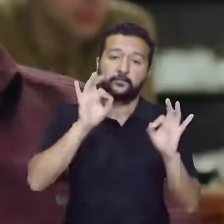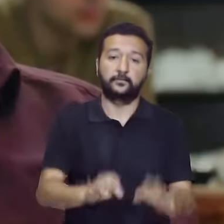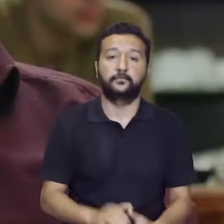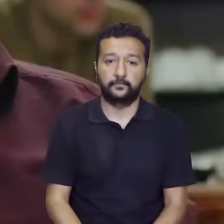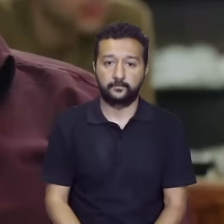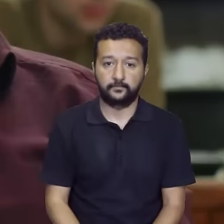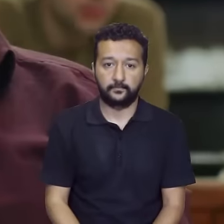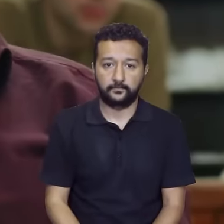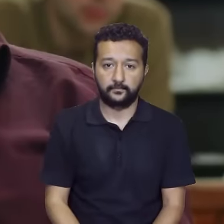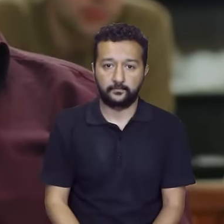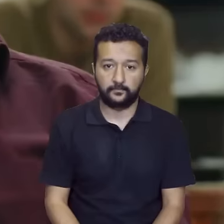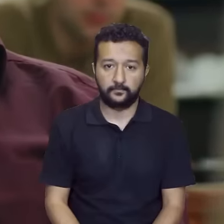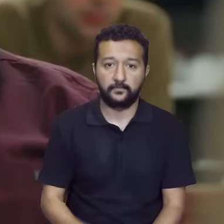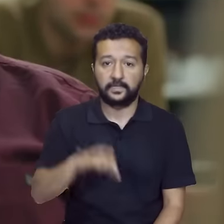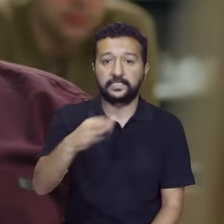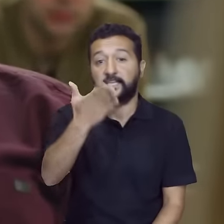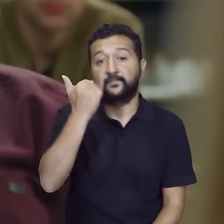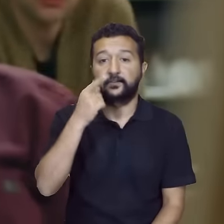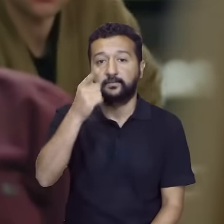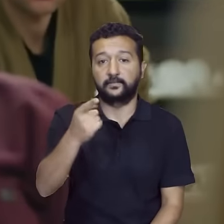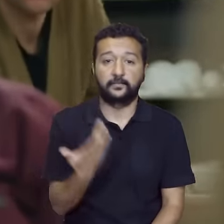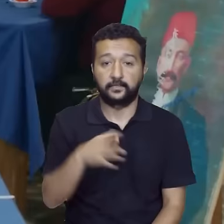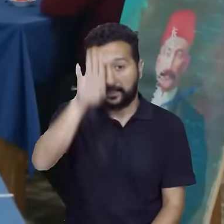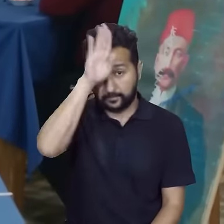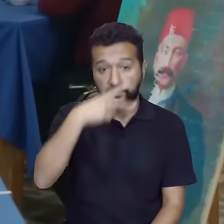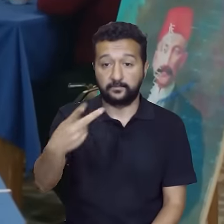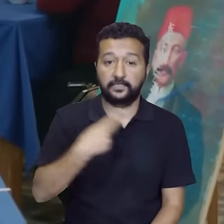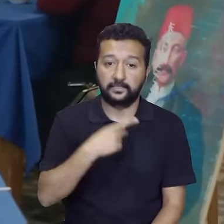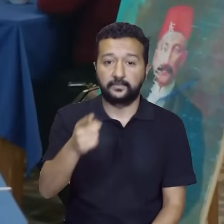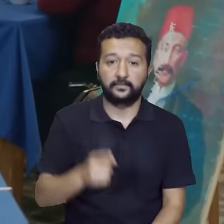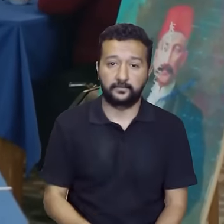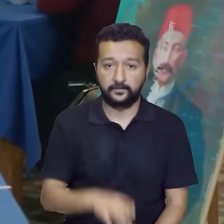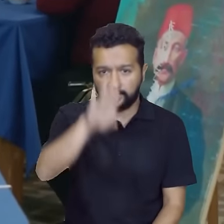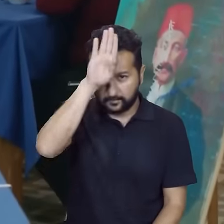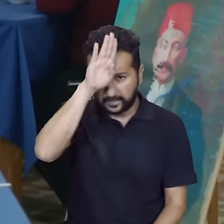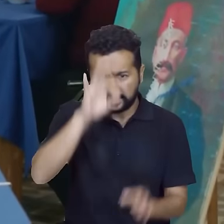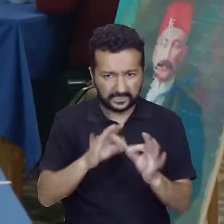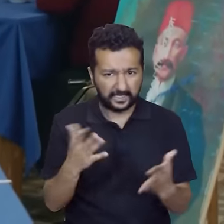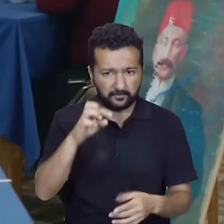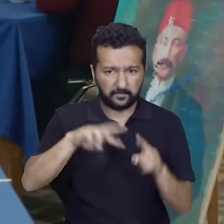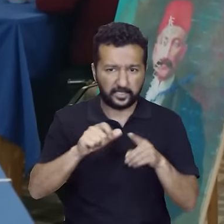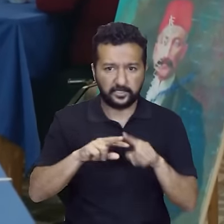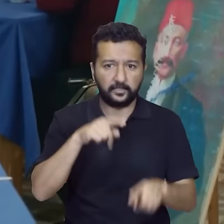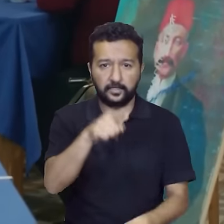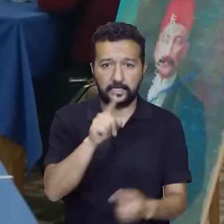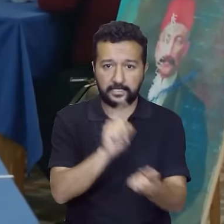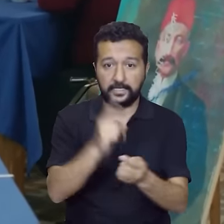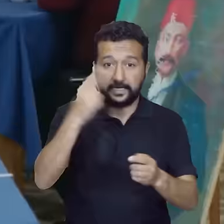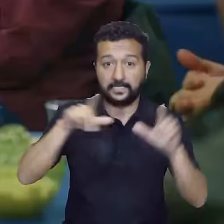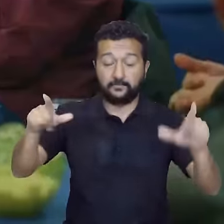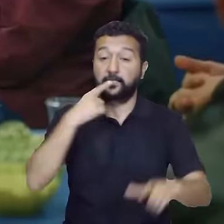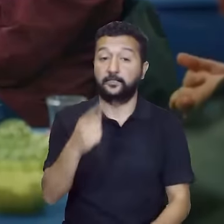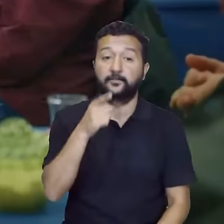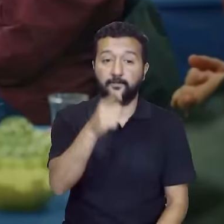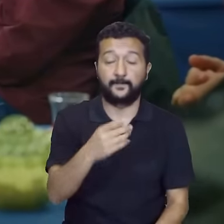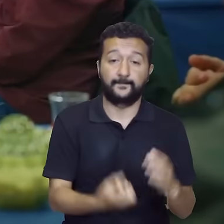sarsın. Halit çay ver oradan. Paşama da. Paşama? Ne paşası? Oğlum karşısındaki tabloya